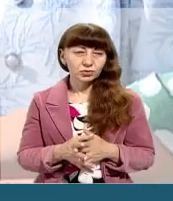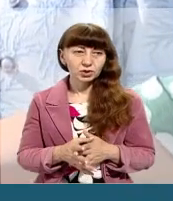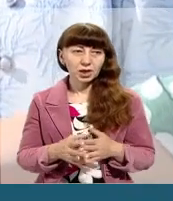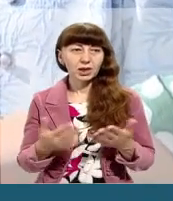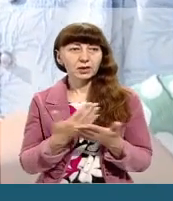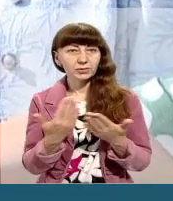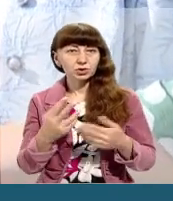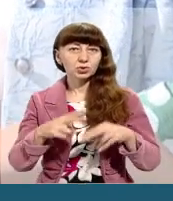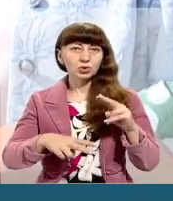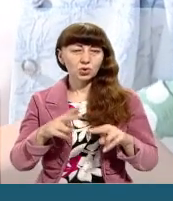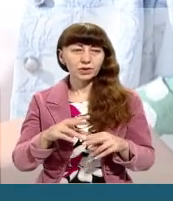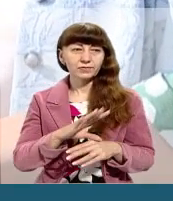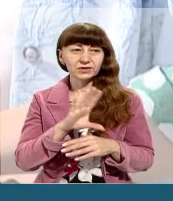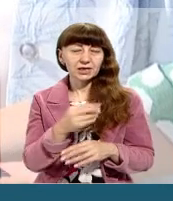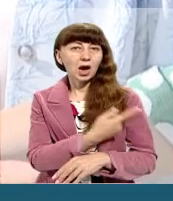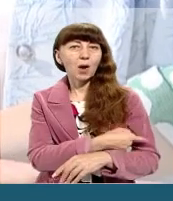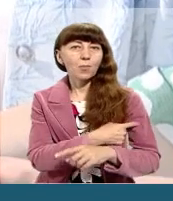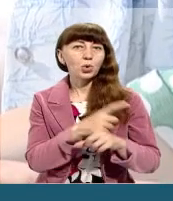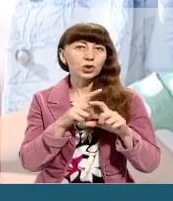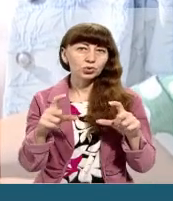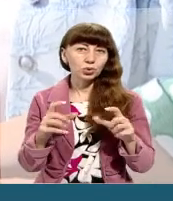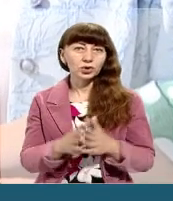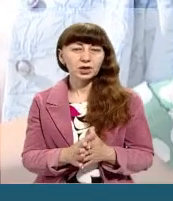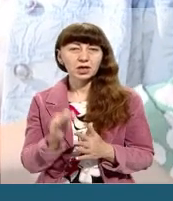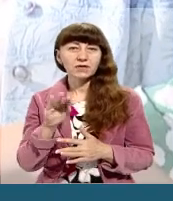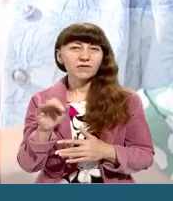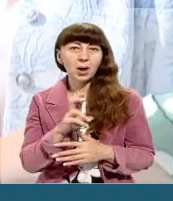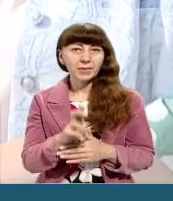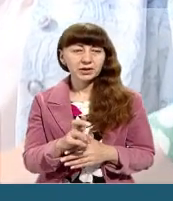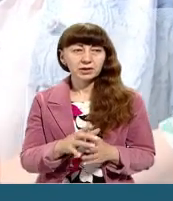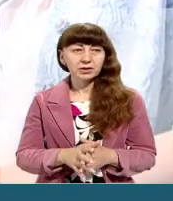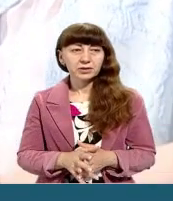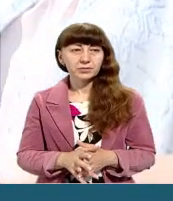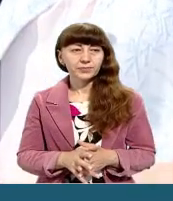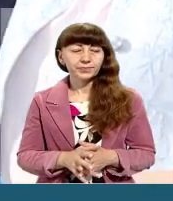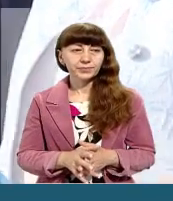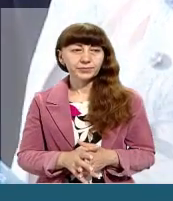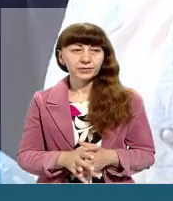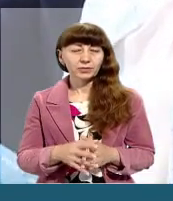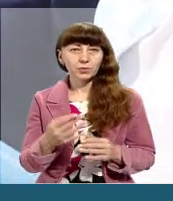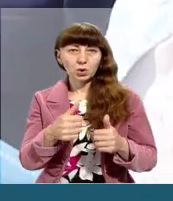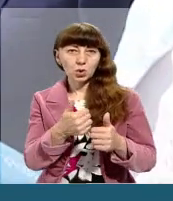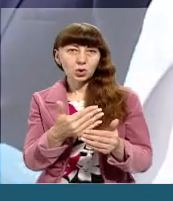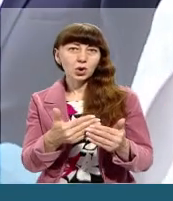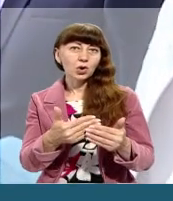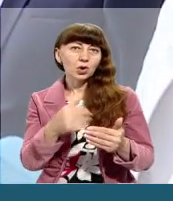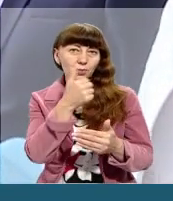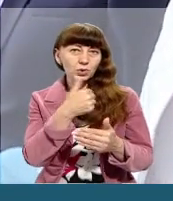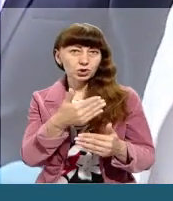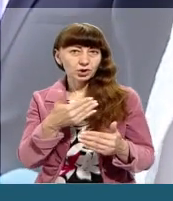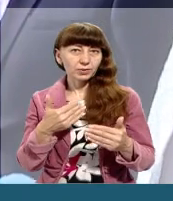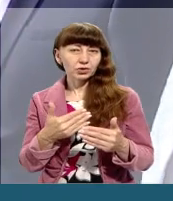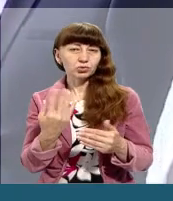Поэтому мы и строим все амбулатории, ФАПы. В прошлом году 4 было